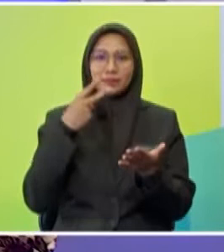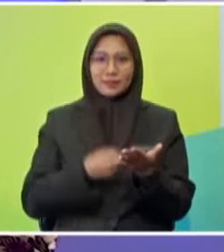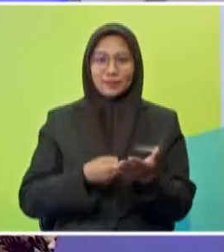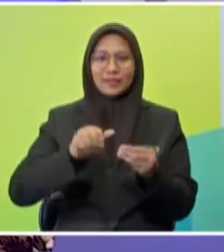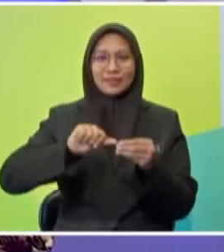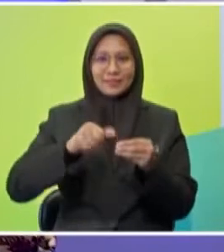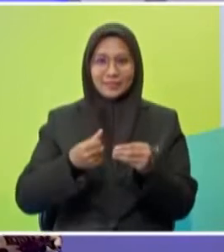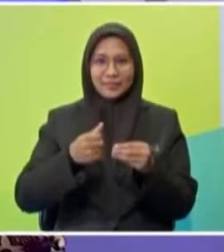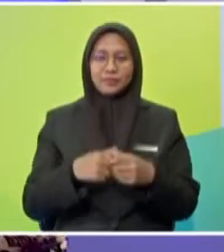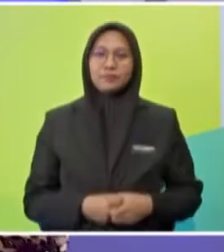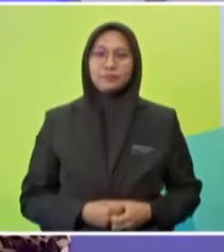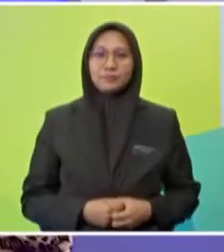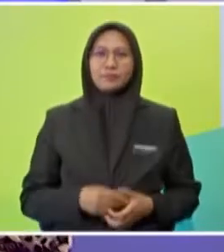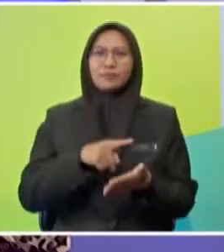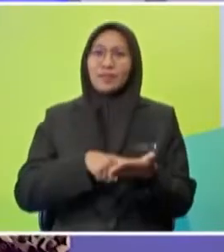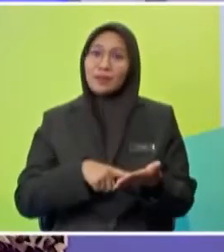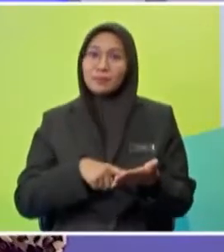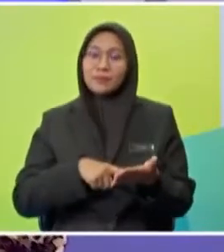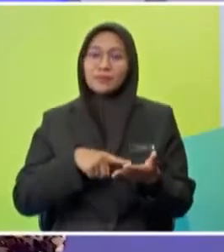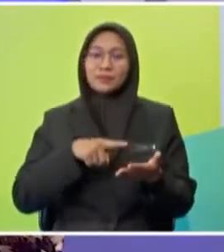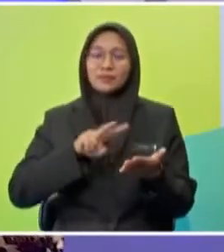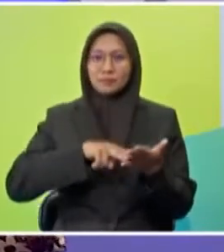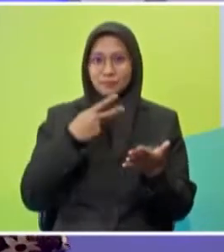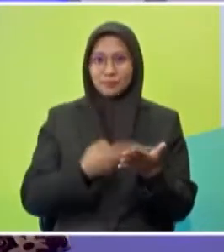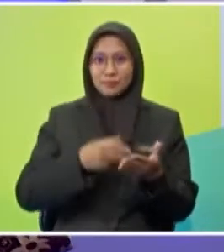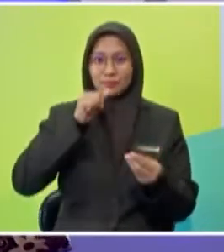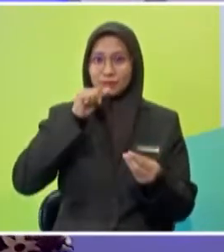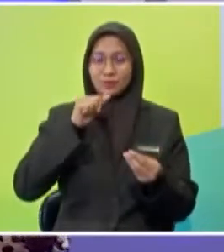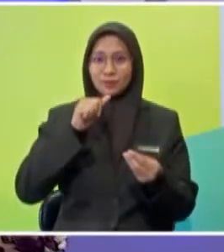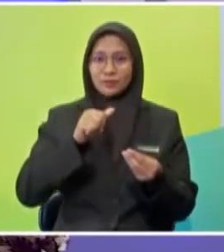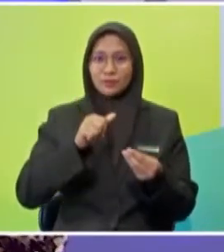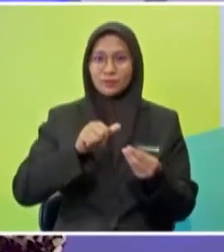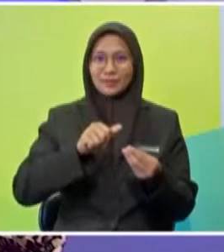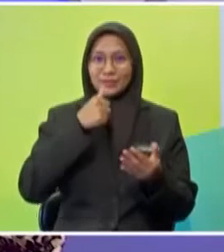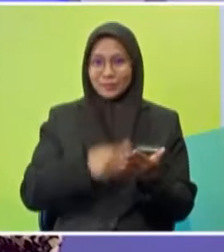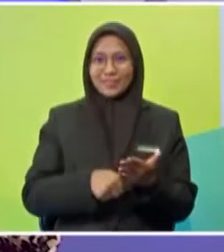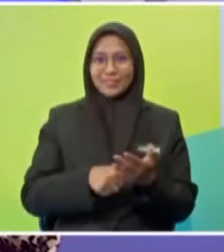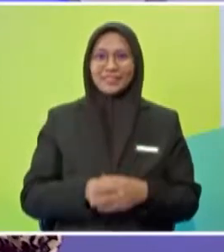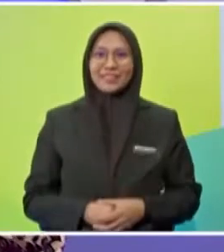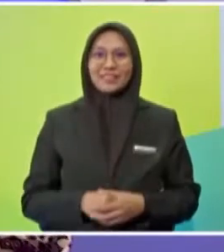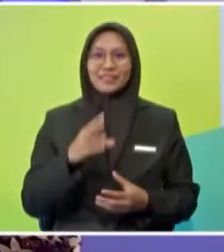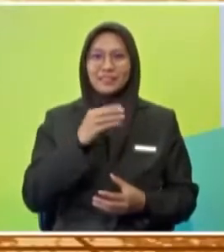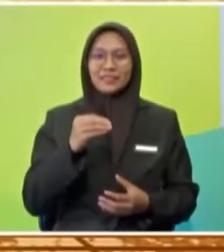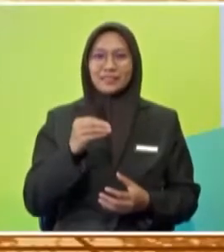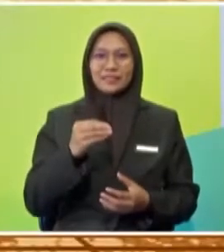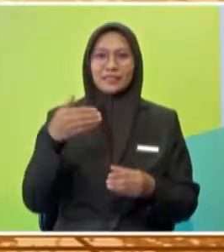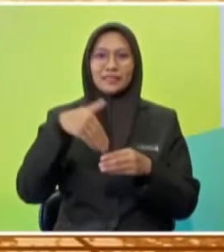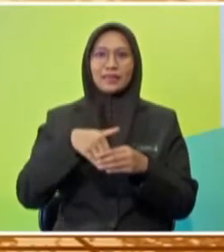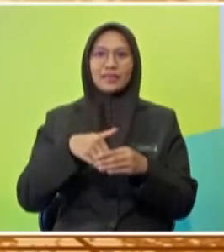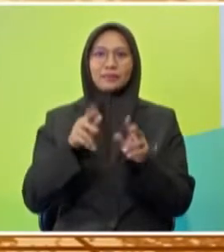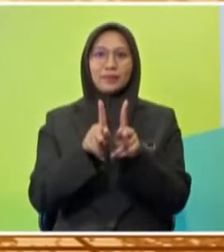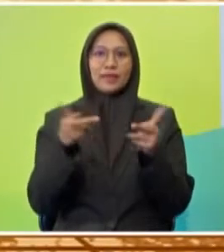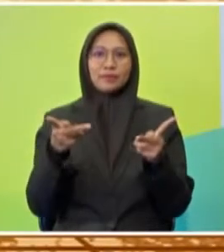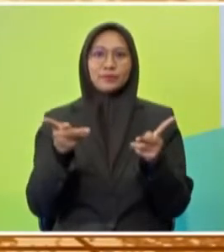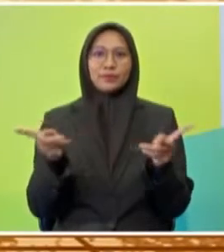cikgu untuk menerangkan maksud tersurat terlebih dahulu supaya memudahkan murid-murid membuat aktiviti nanti. Jadi menurut Kamus Dewan,